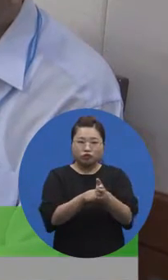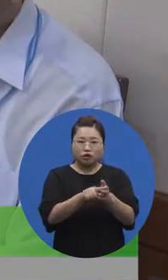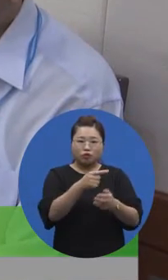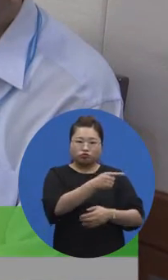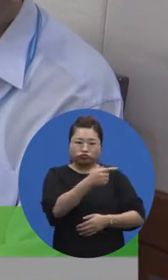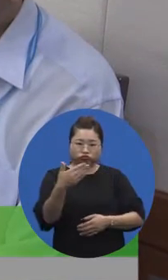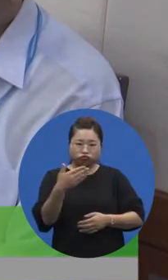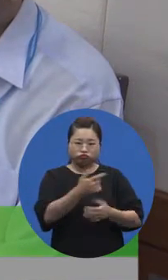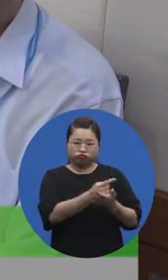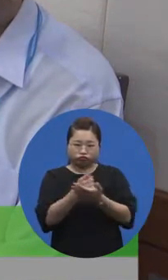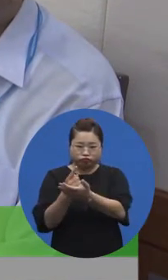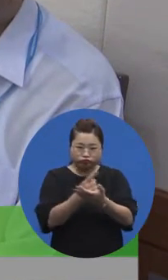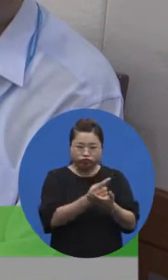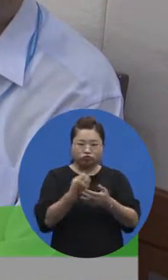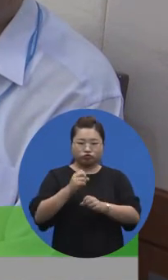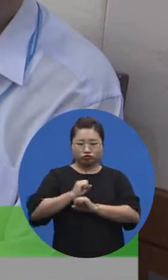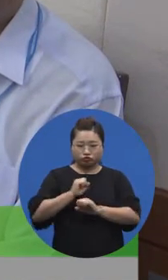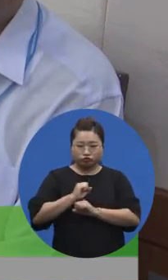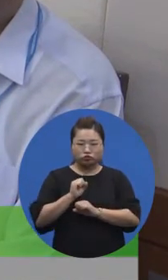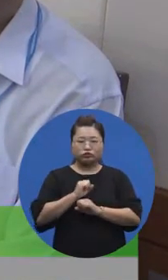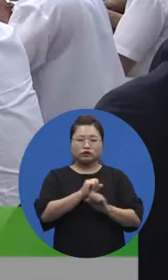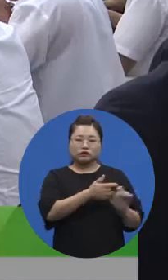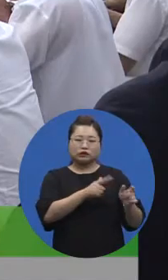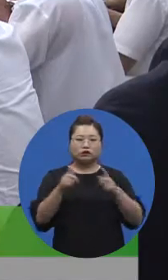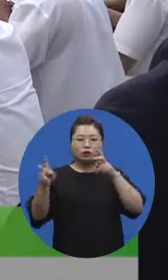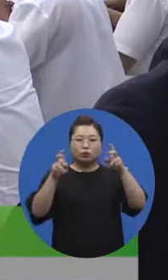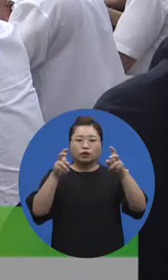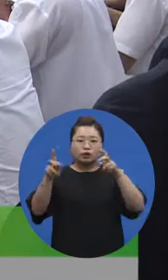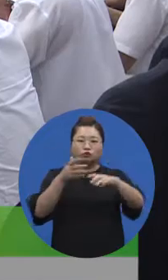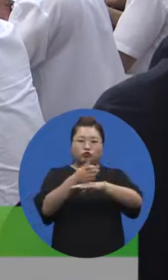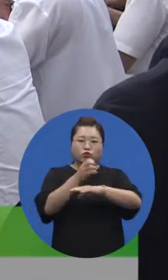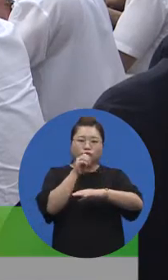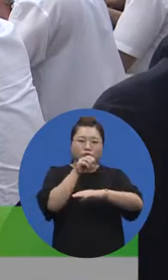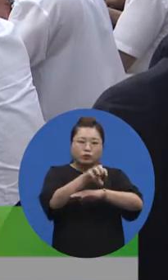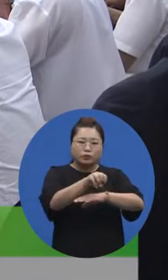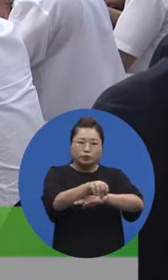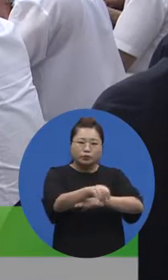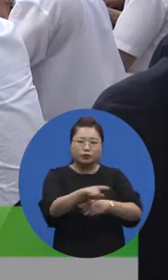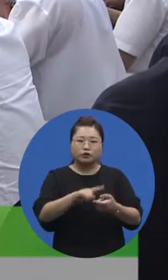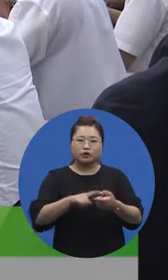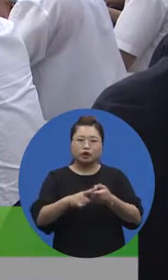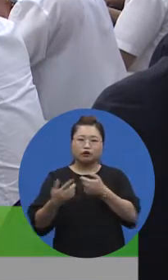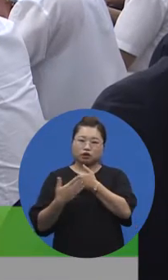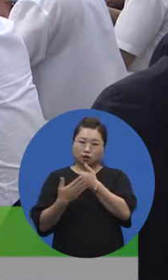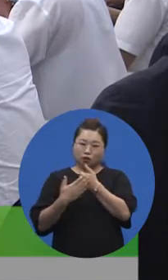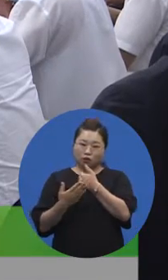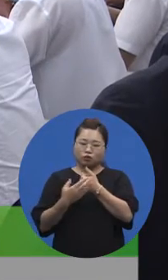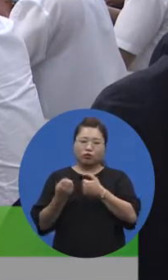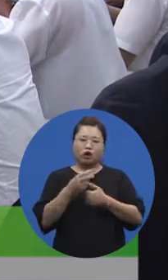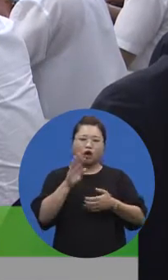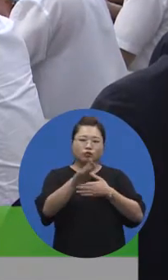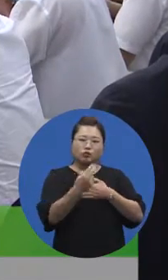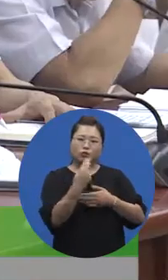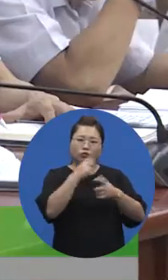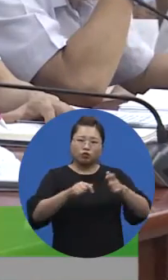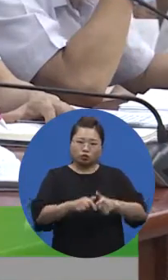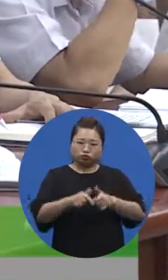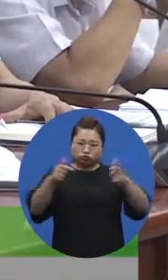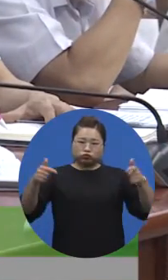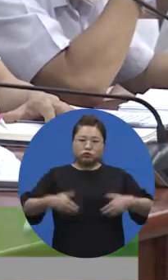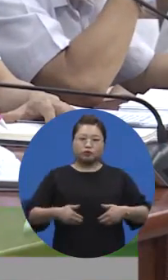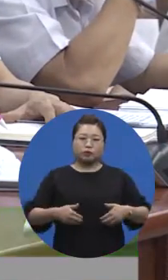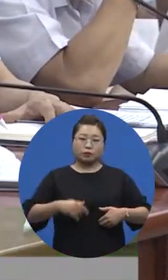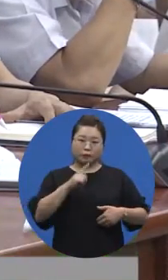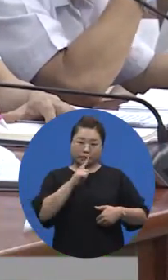소방서, 군부대, 기업체 등의 급수차 지원을 요청하고 농작물 재해보험 가입을 지속해서 늘려나가야 한다고